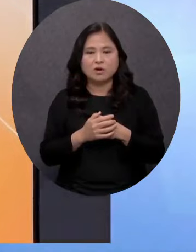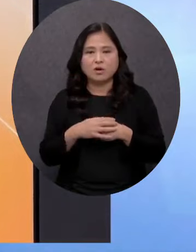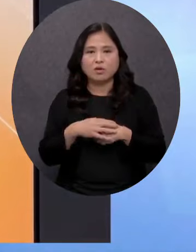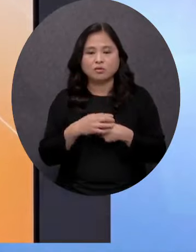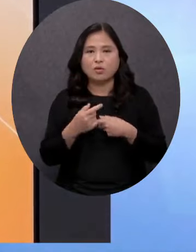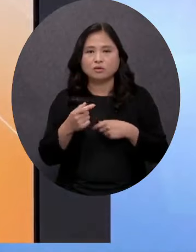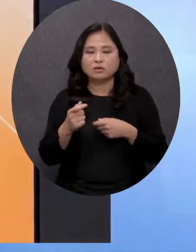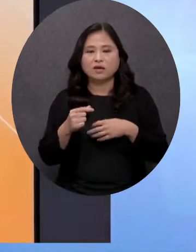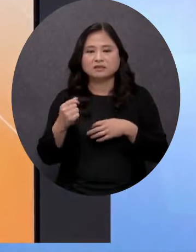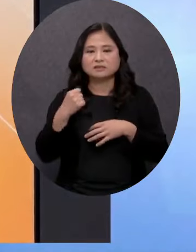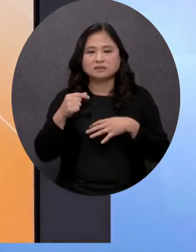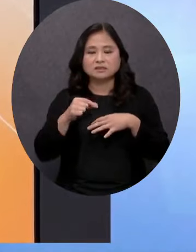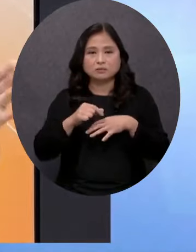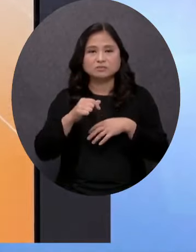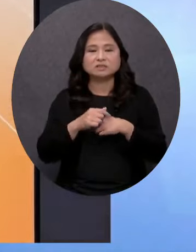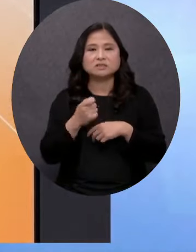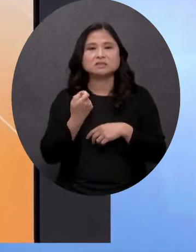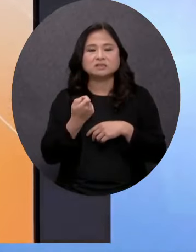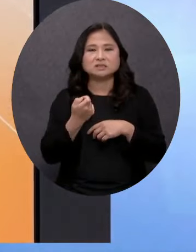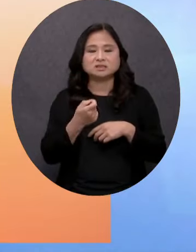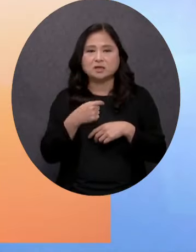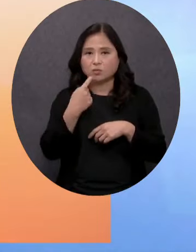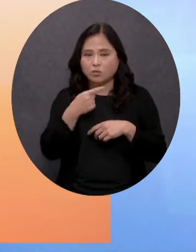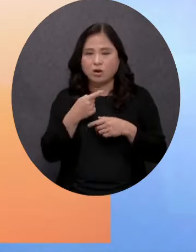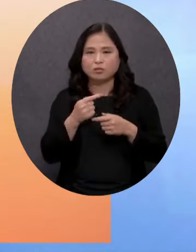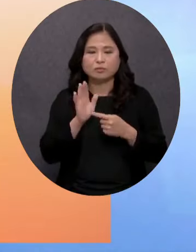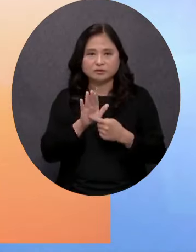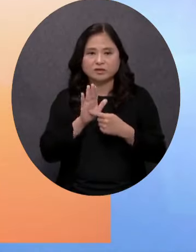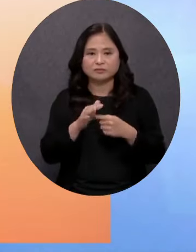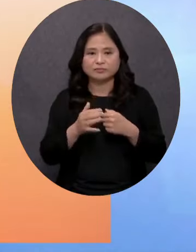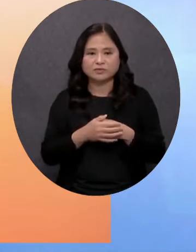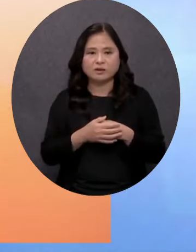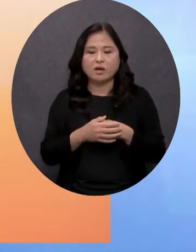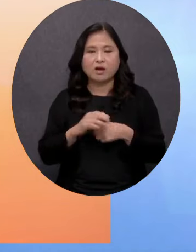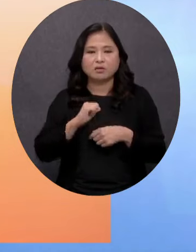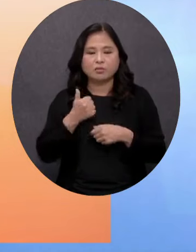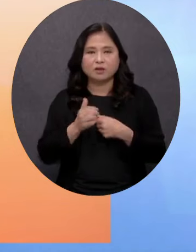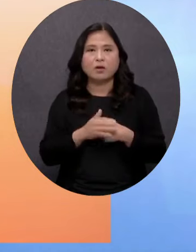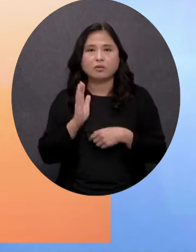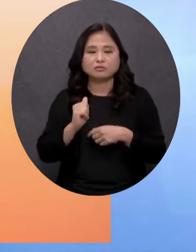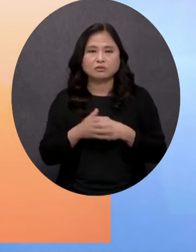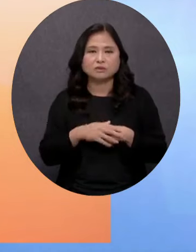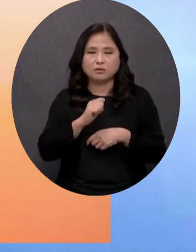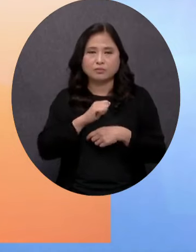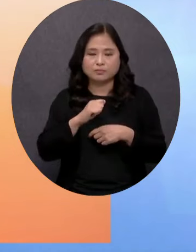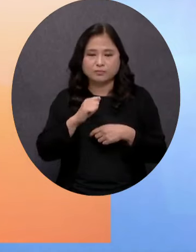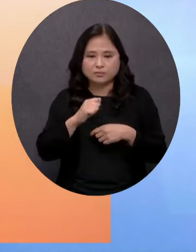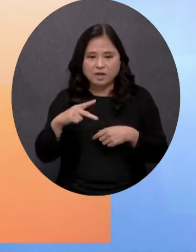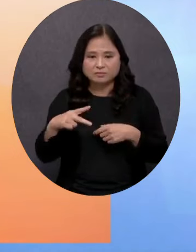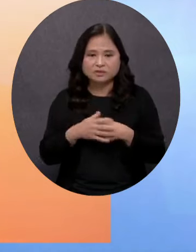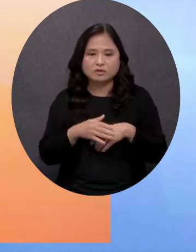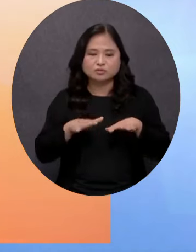金易户口度显现晒出嚟噶。 至于雇主亦都可以用平台处理强积金供款程序。积金